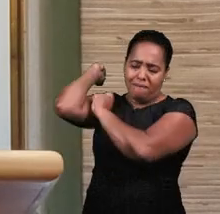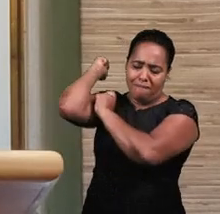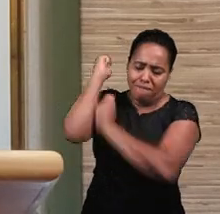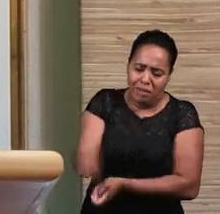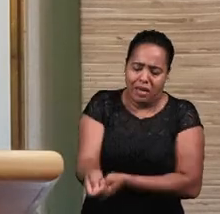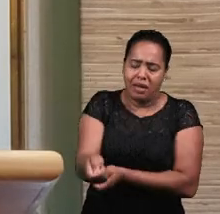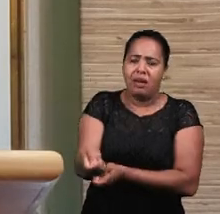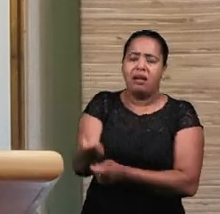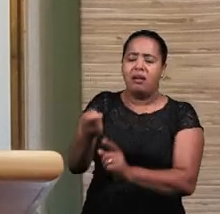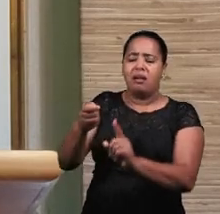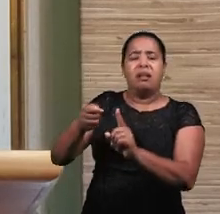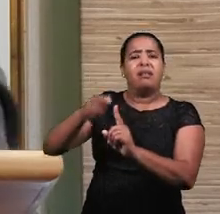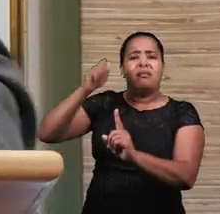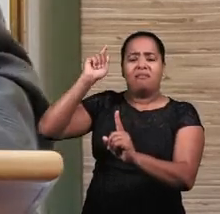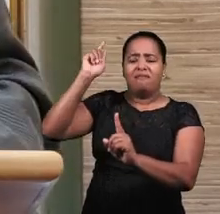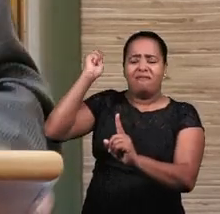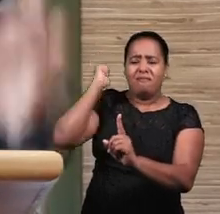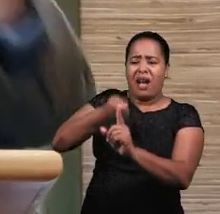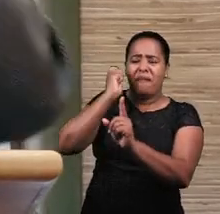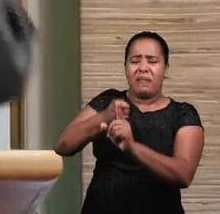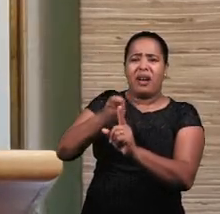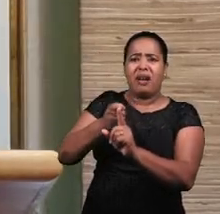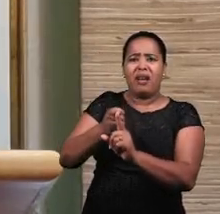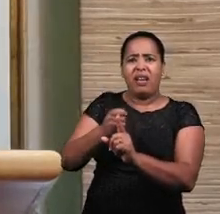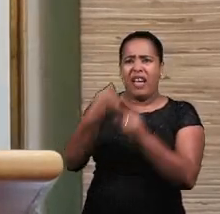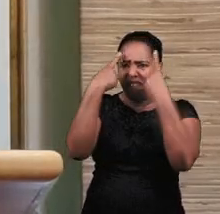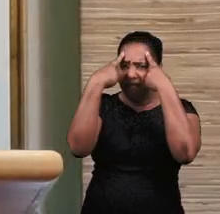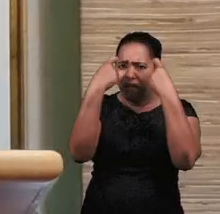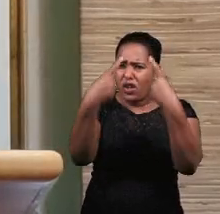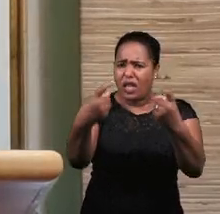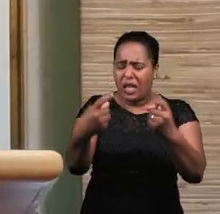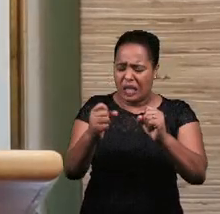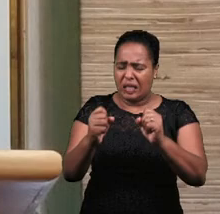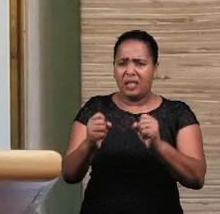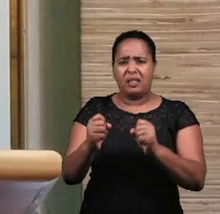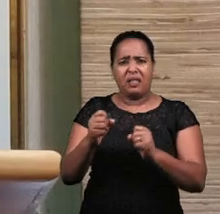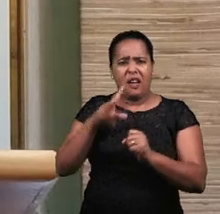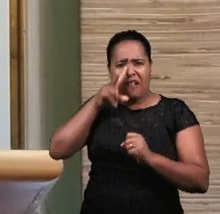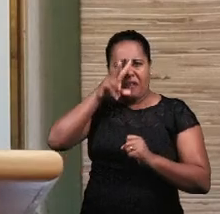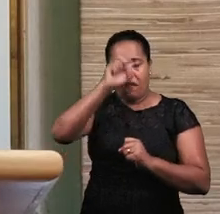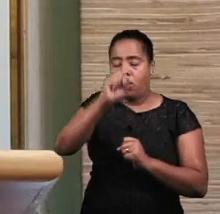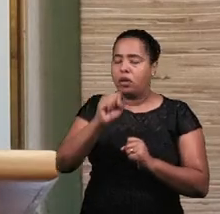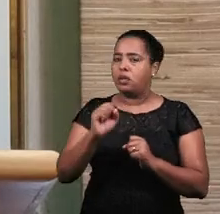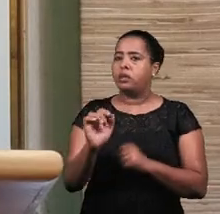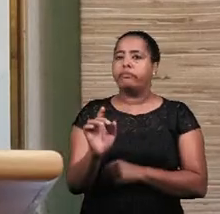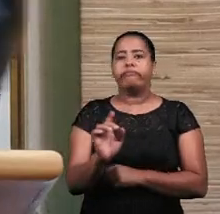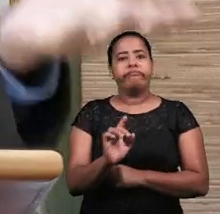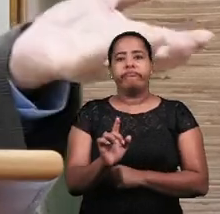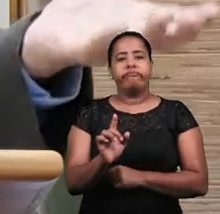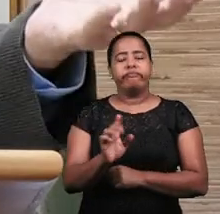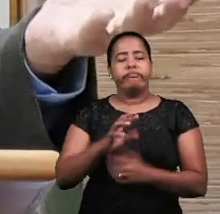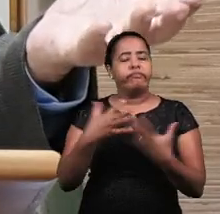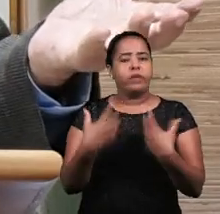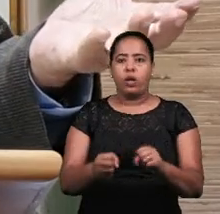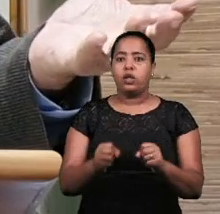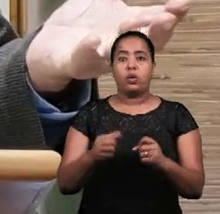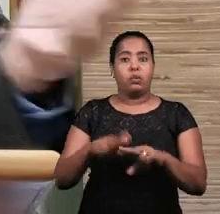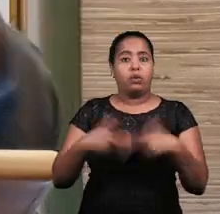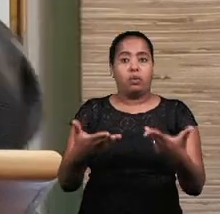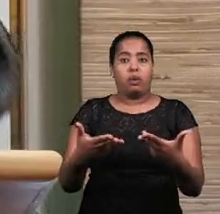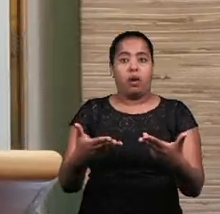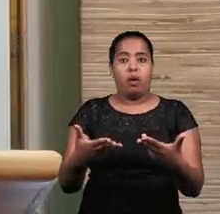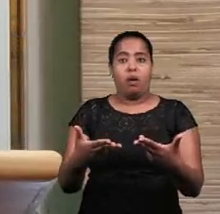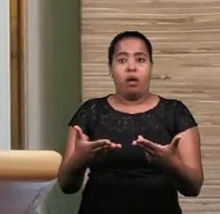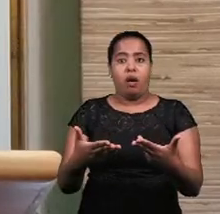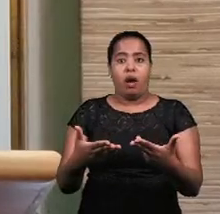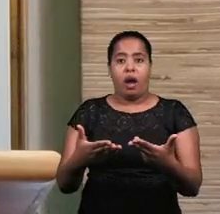que ces instruments sont le symbole de la force, de la violence. L'œuvre de l'esprit, elle est emboîtée. Qui veut, c'est très bien. Celui qui ne veut pas